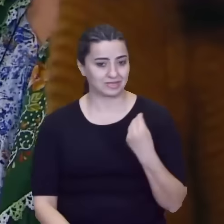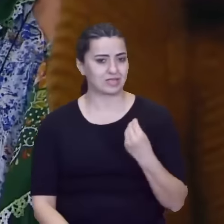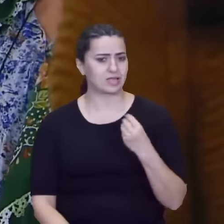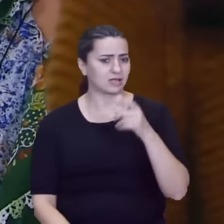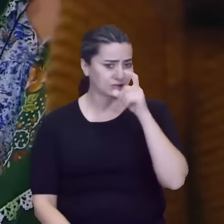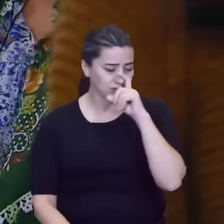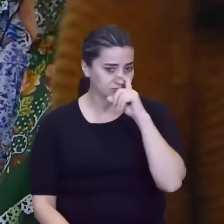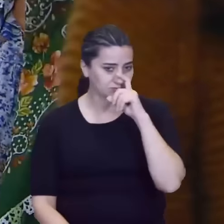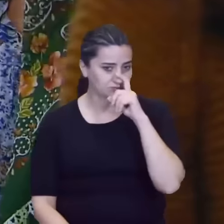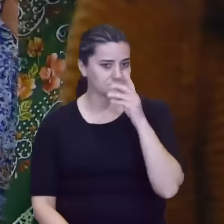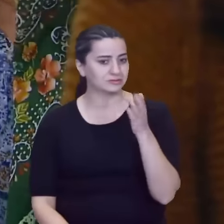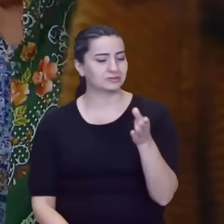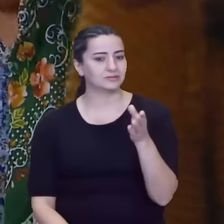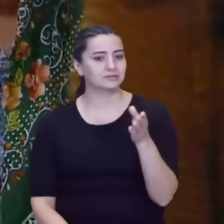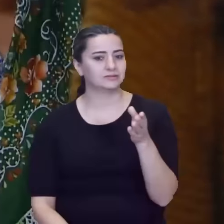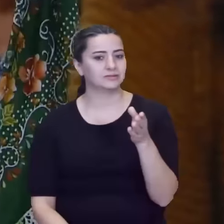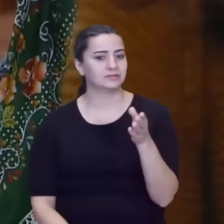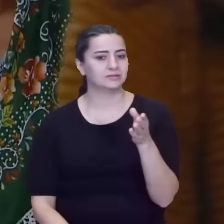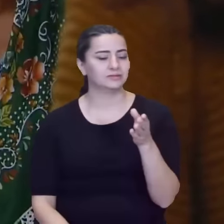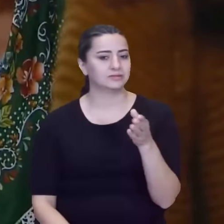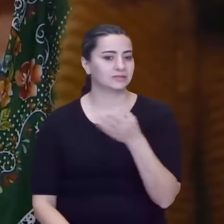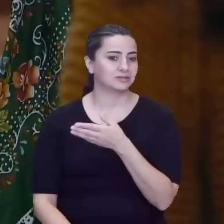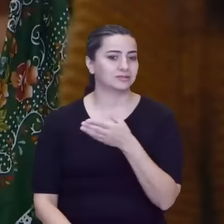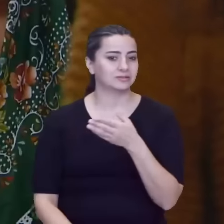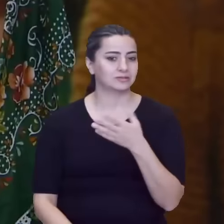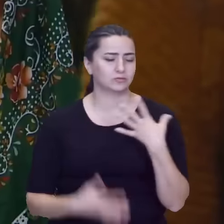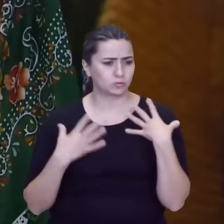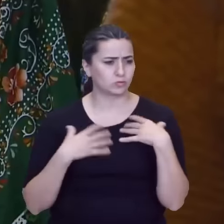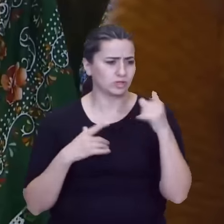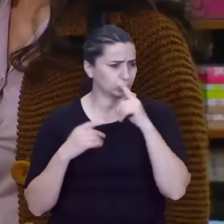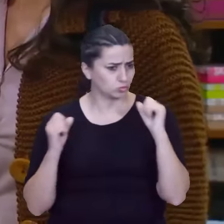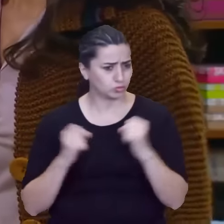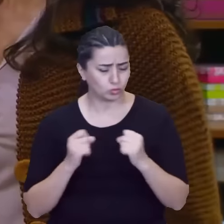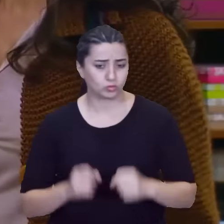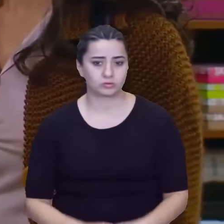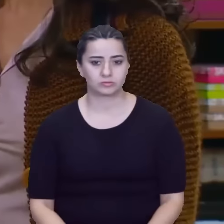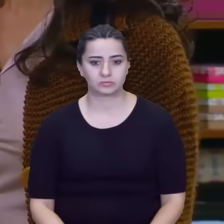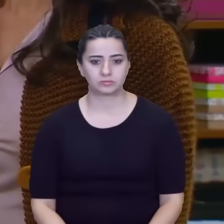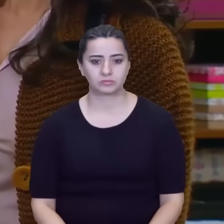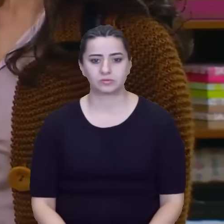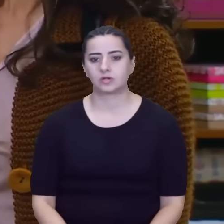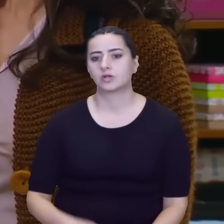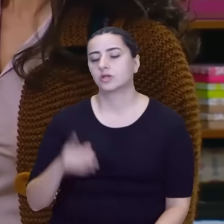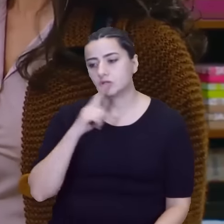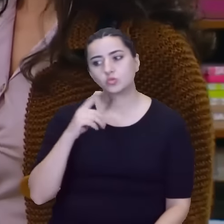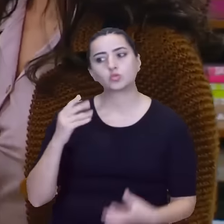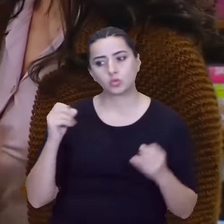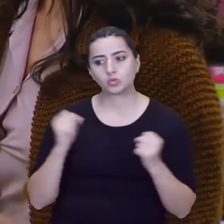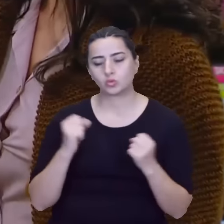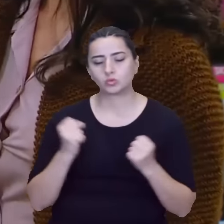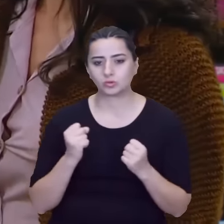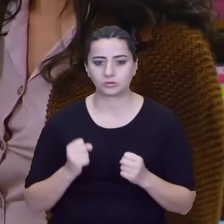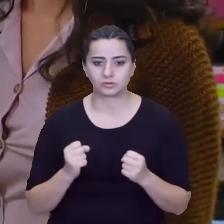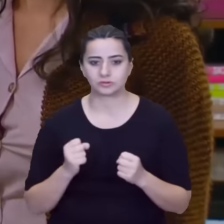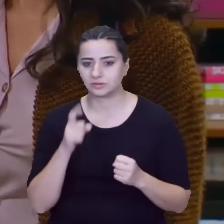Ya kraliçem ya. Şey diyeceğim. İngiltere diyorum. Çok soğuk değil mi? Ha? Öf acayip soğuk. Hep